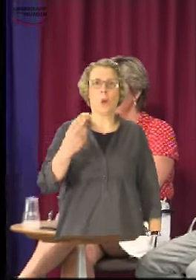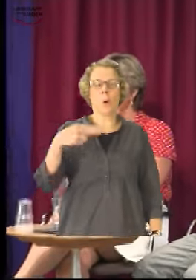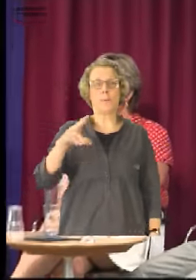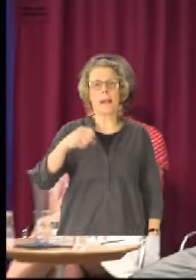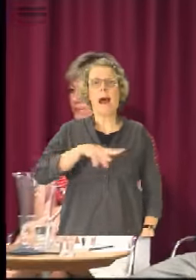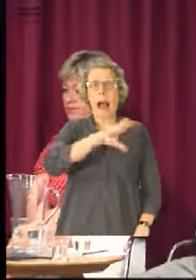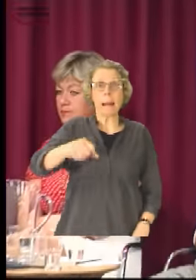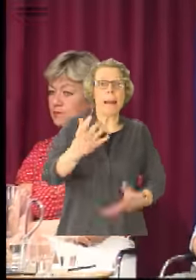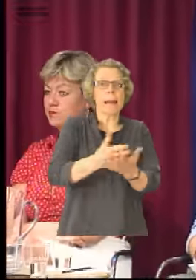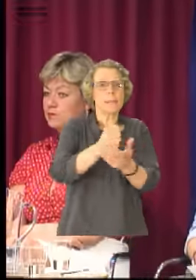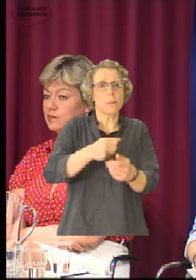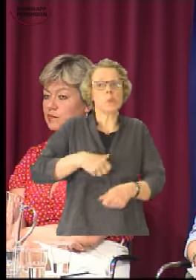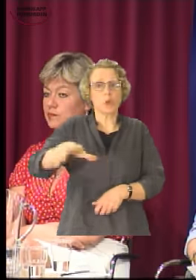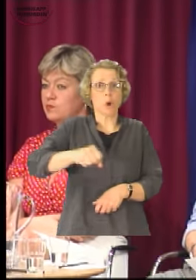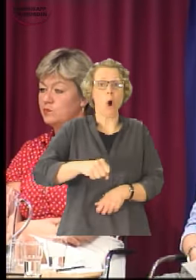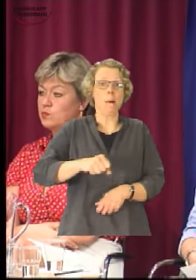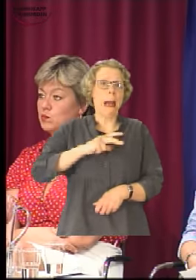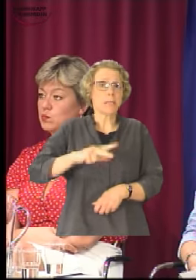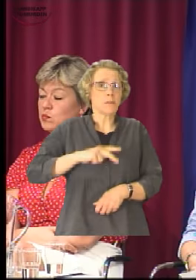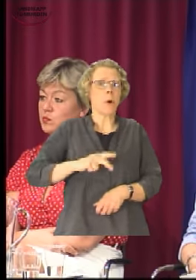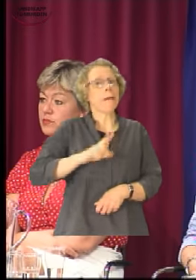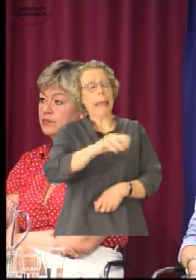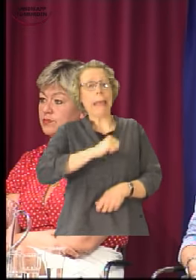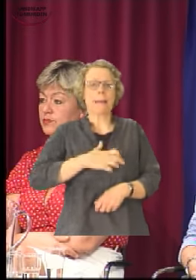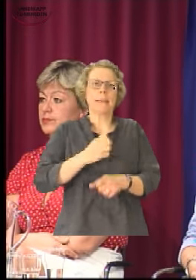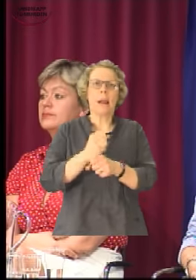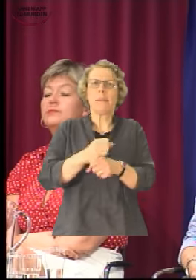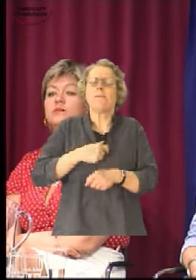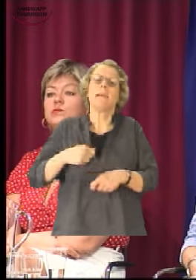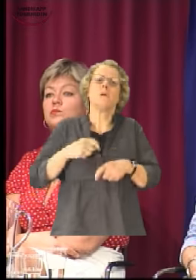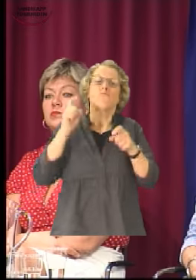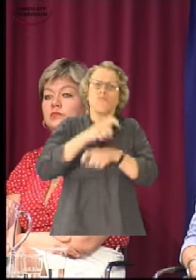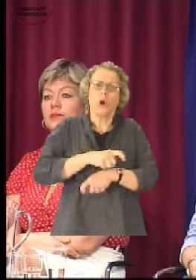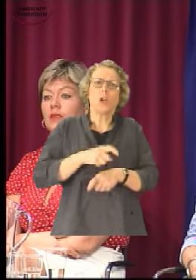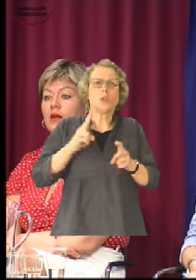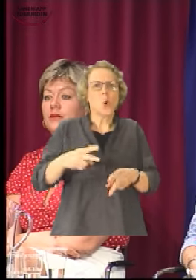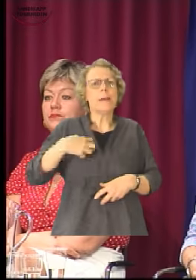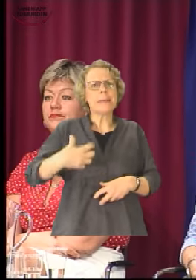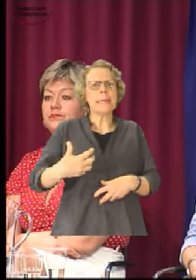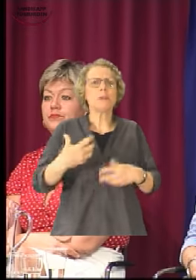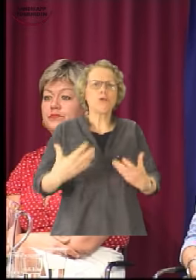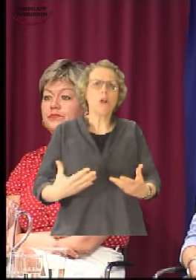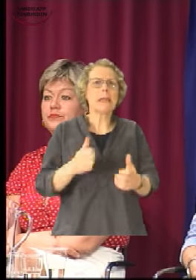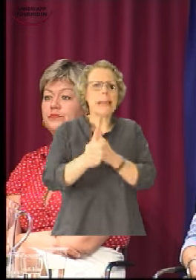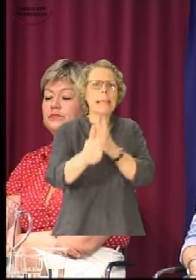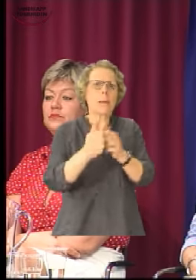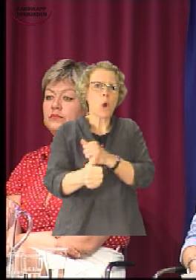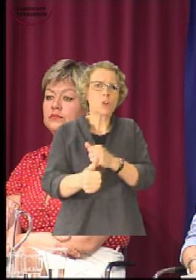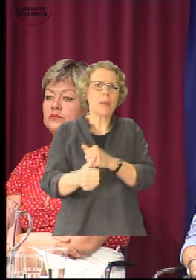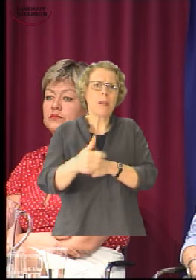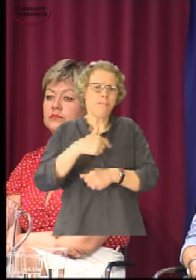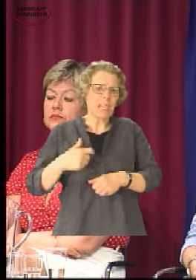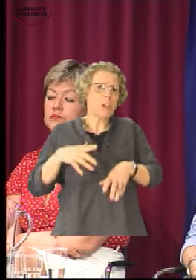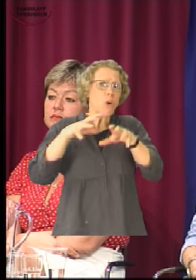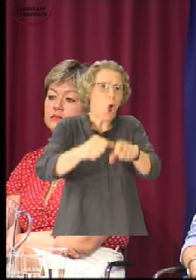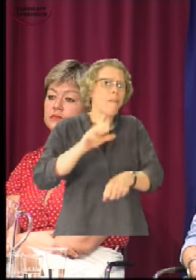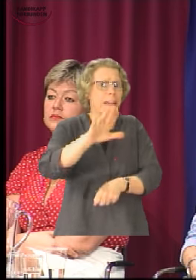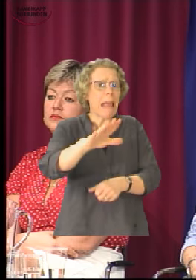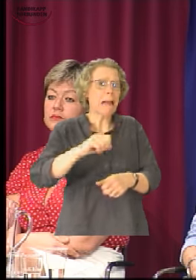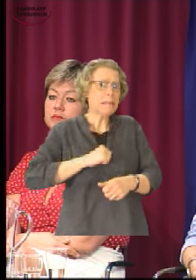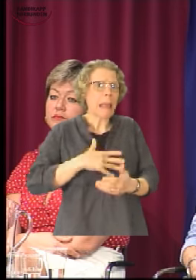kan ju inte gå in som riksdagsledamöter och ta över deras ansvar, utan då måste det